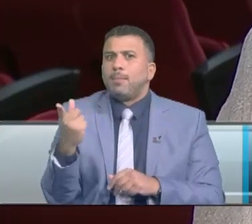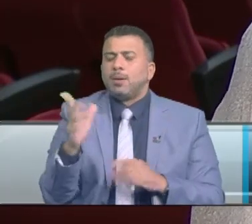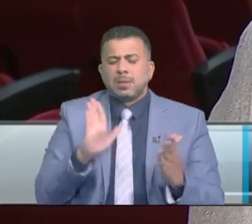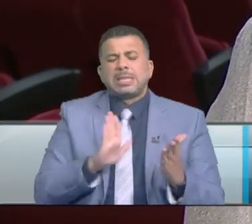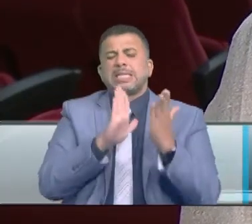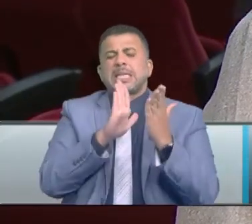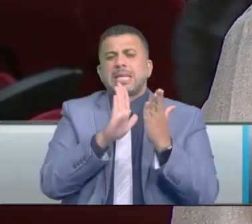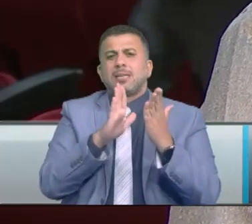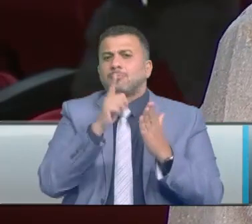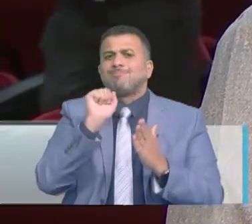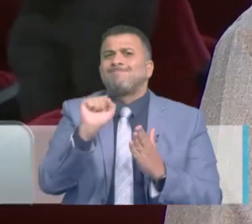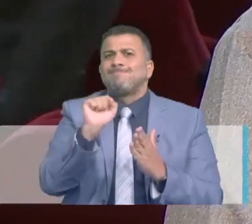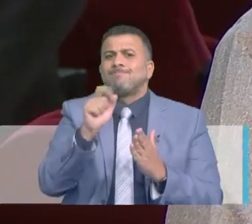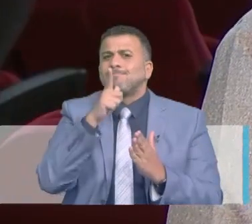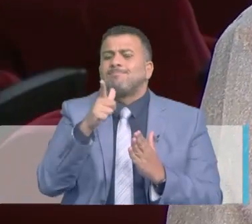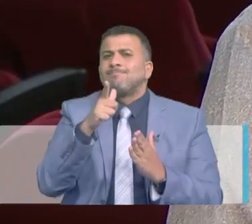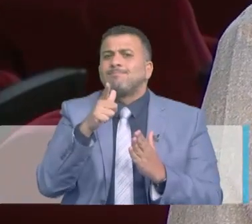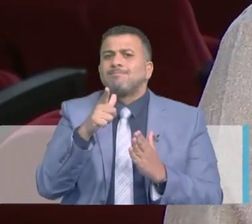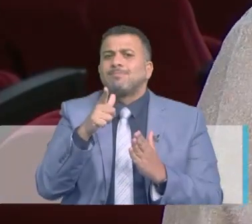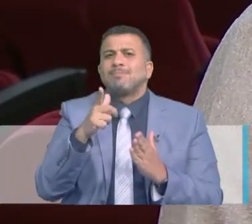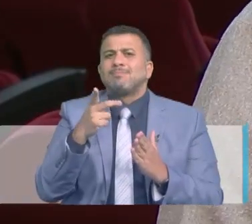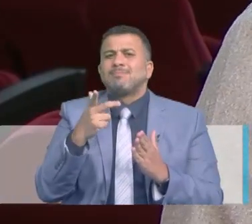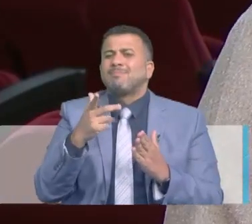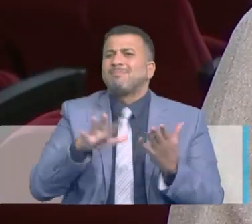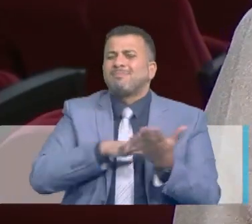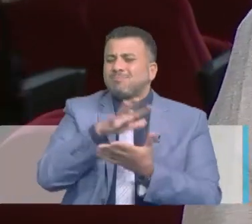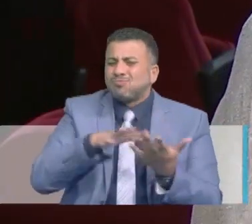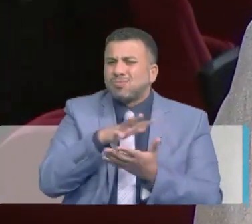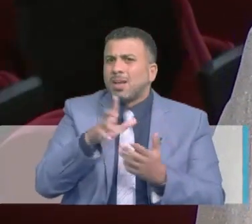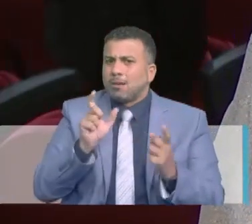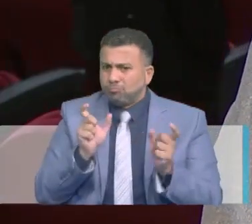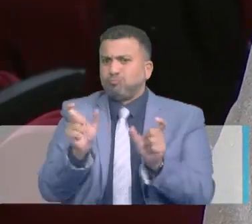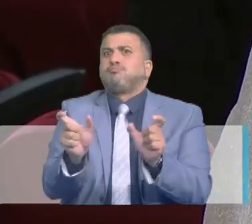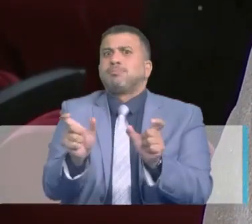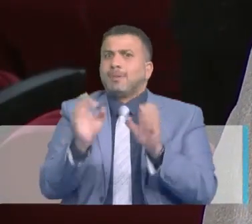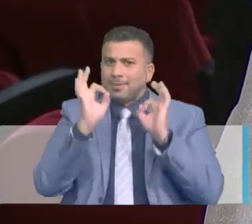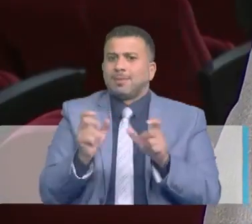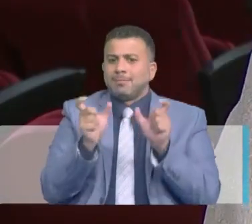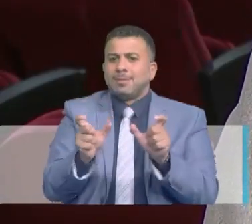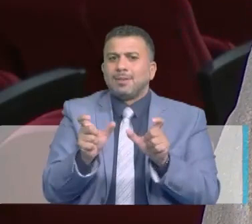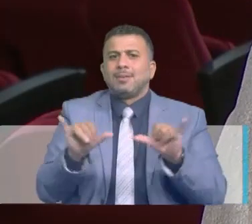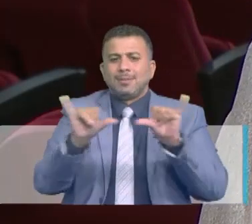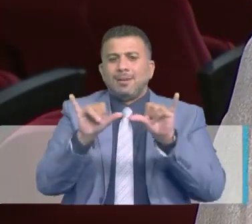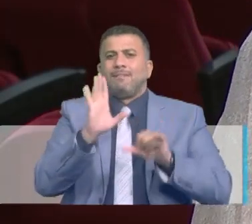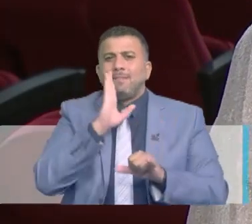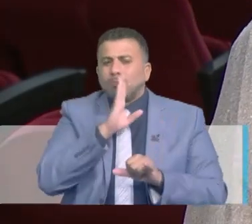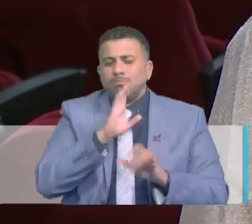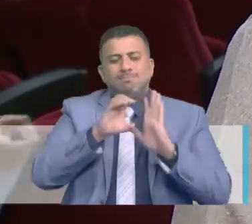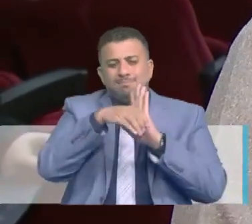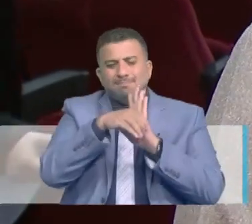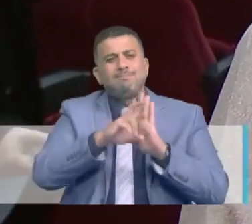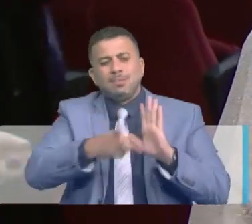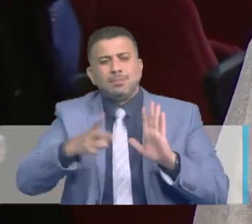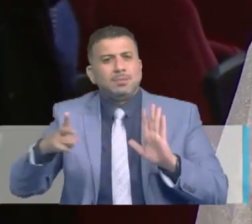إلى الحملات مثل ما نقول الطاغية والمعاكسة في المنصات التواصل الاجتماعي